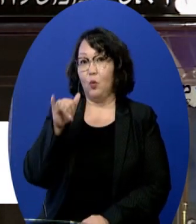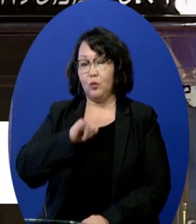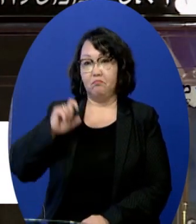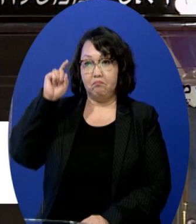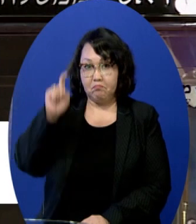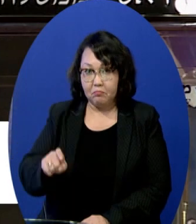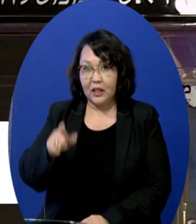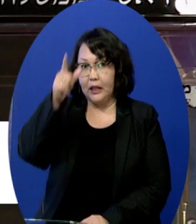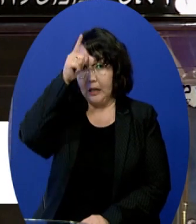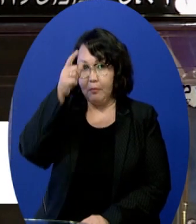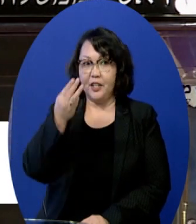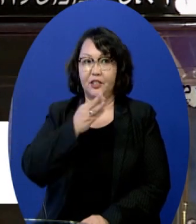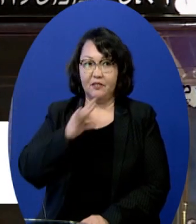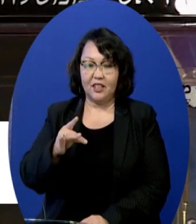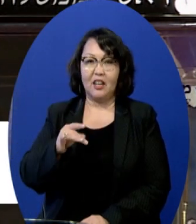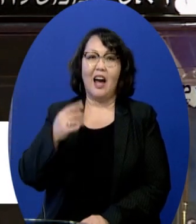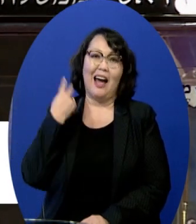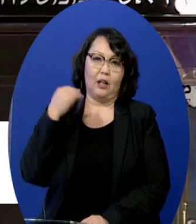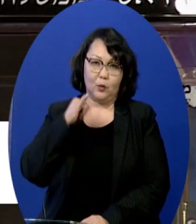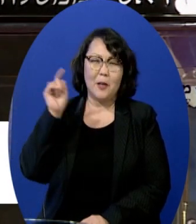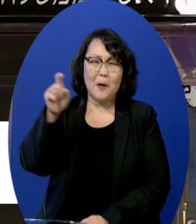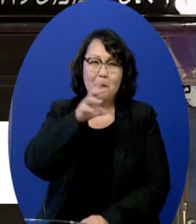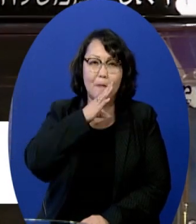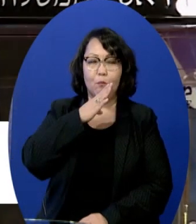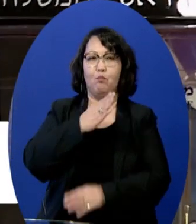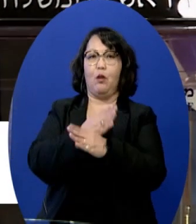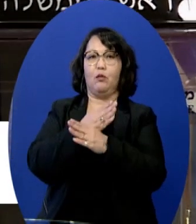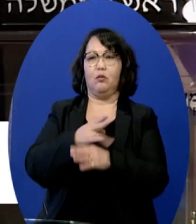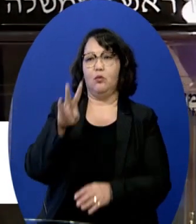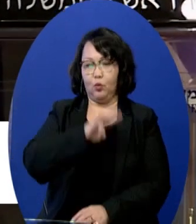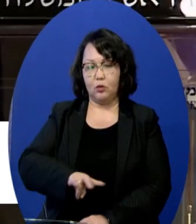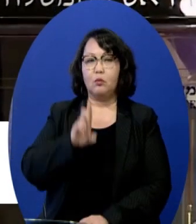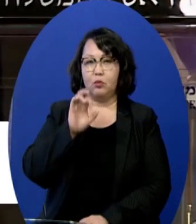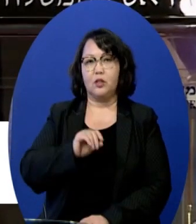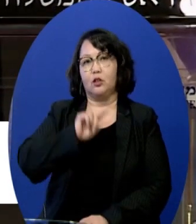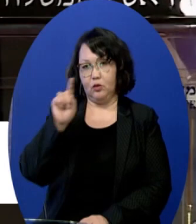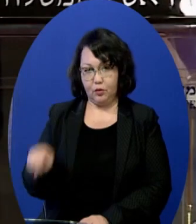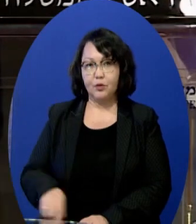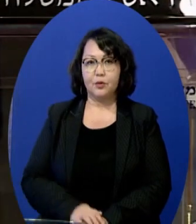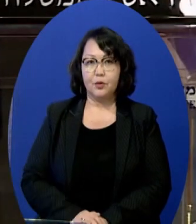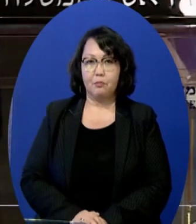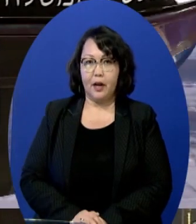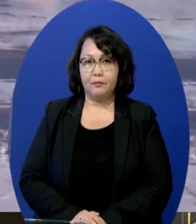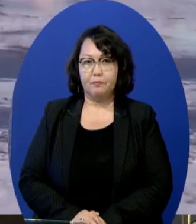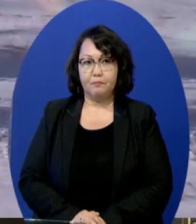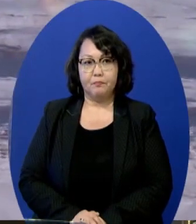альчлын дараагаар Герман, Швейцар, Их Британд альчлахаар төлөвлөж байсан ч цуцалж нутаг буцаад байгаа маа.